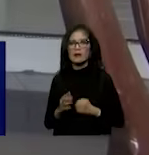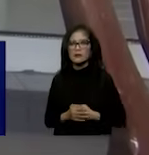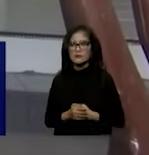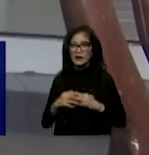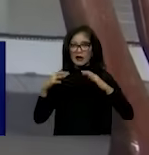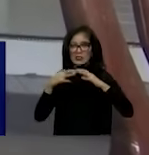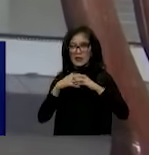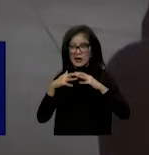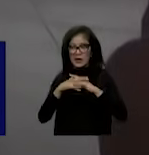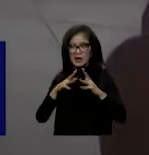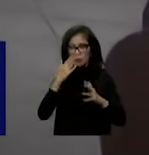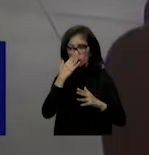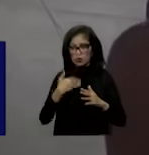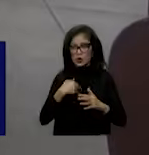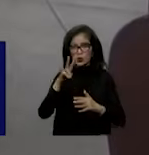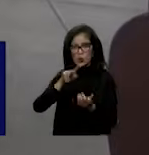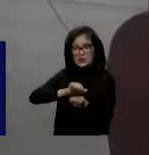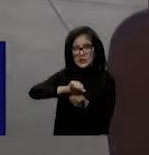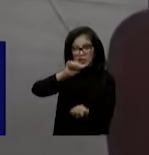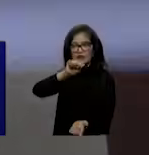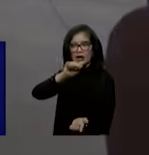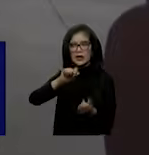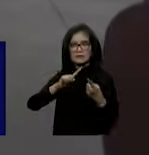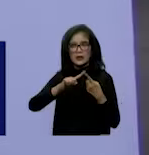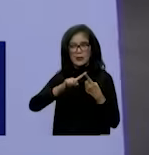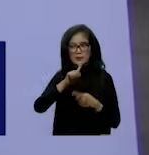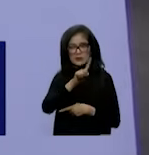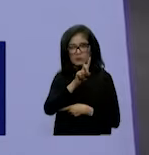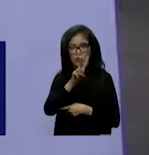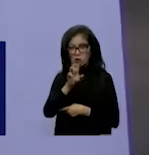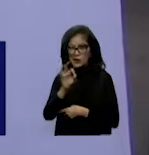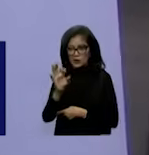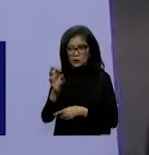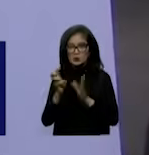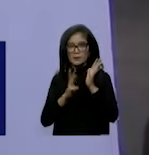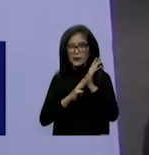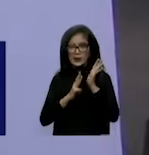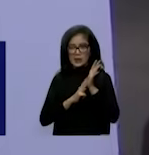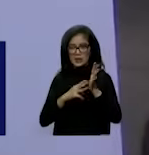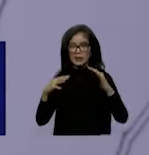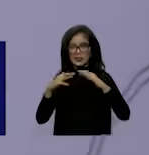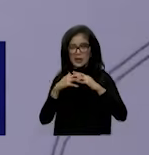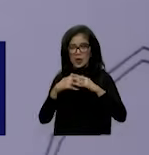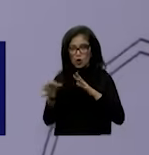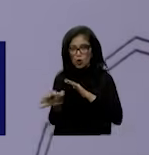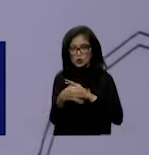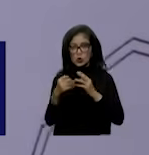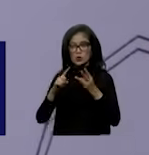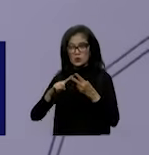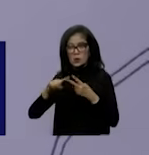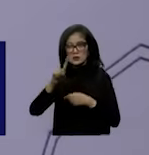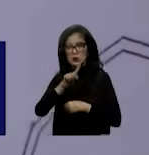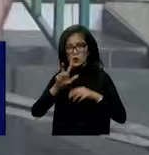dua sertifikat, yaitu seluas 212 berupa lahan kosong dan 318 meter lahan tempat masjid dibangun.